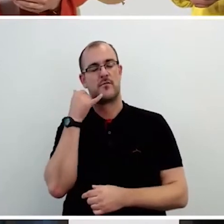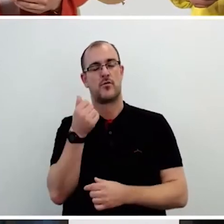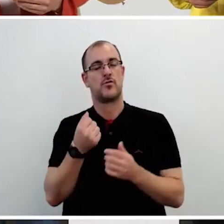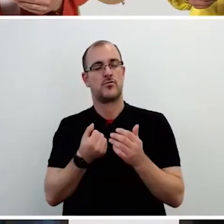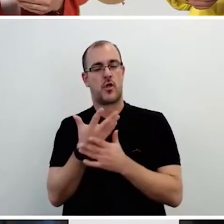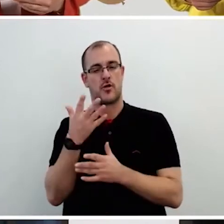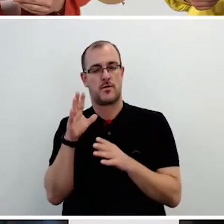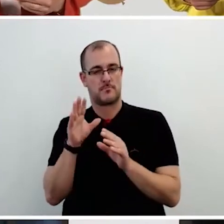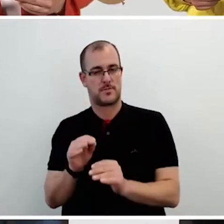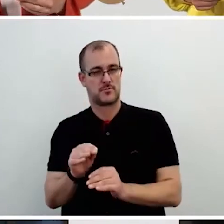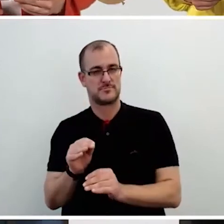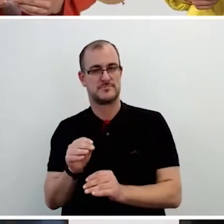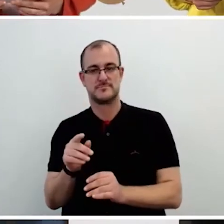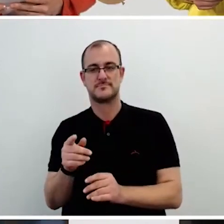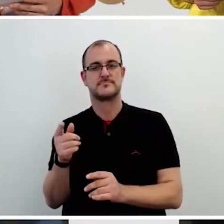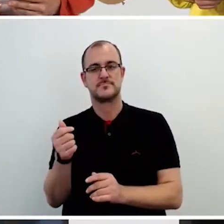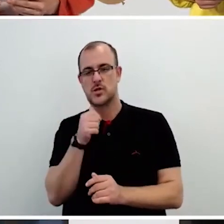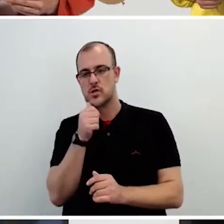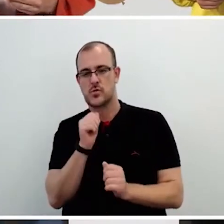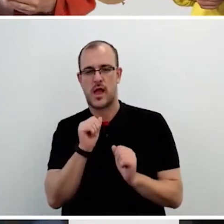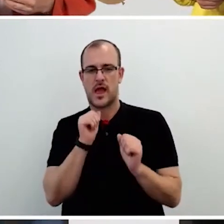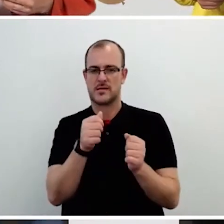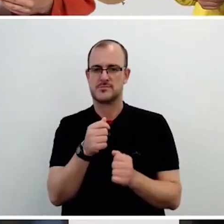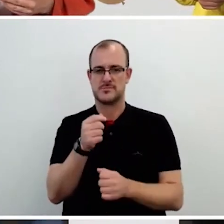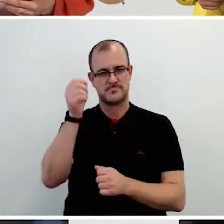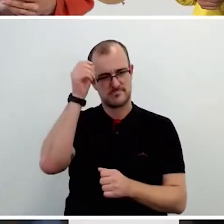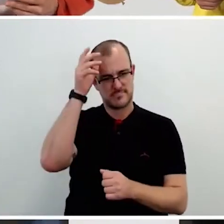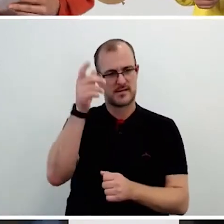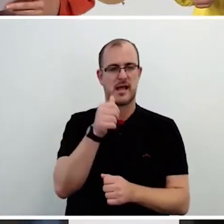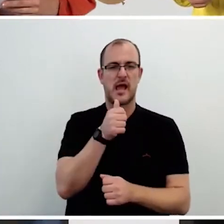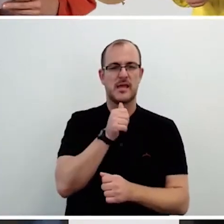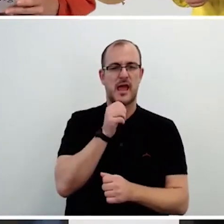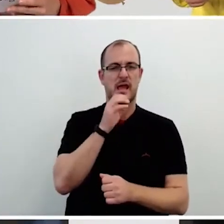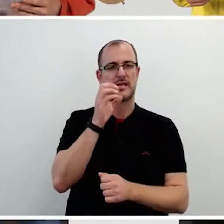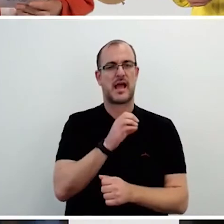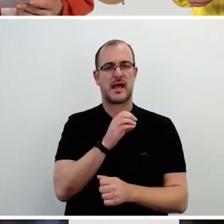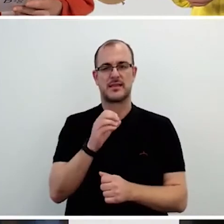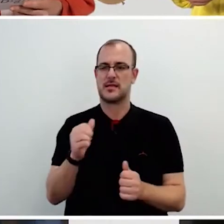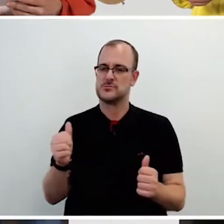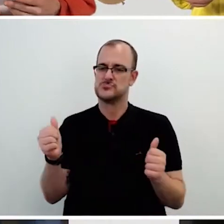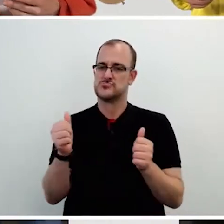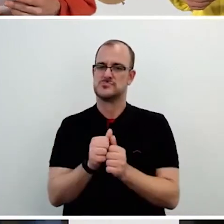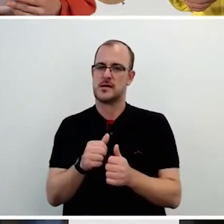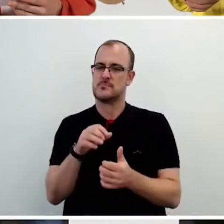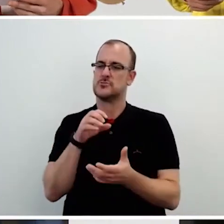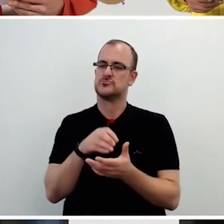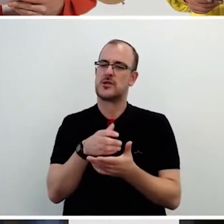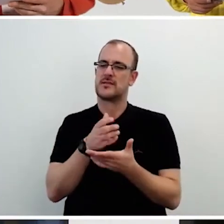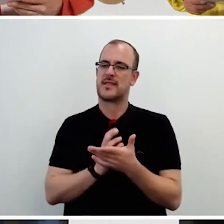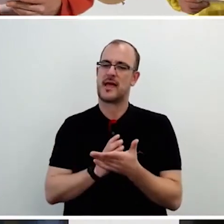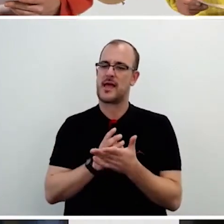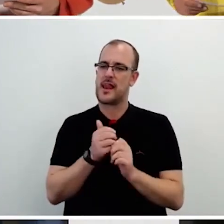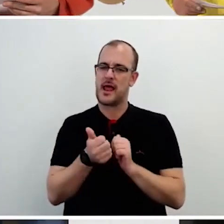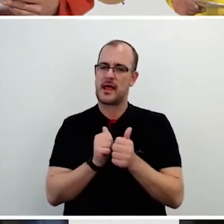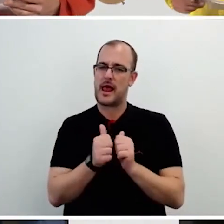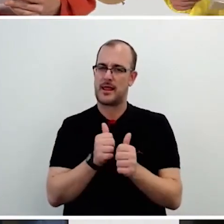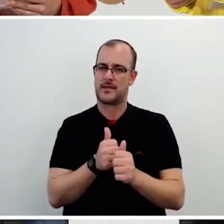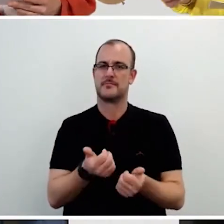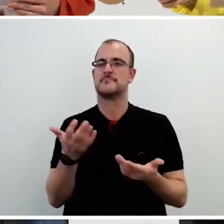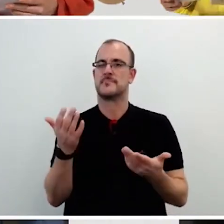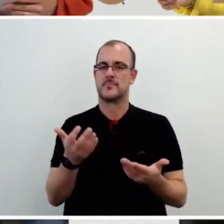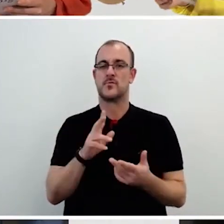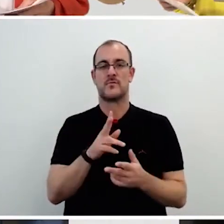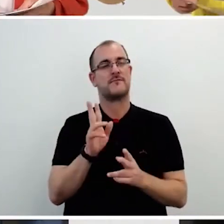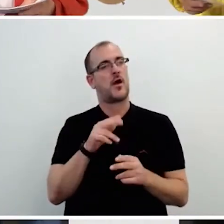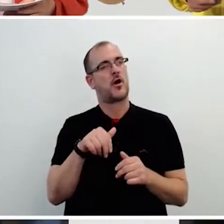und Einsteiger mit jungen Engagierten der Young Caritas gemeinsam auf eine Stadtteilrallye begeben. Und alle, die heute